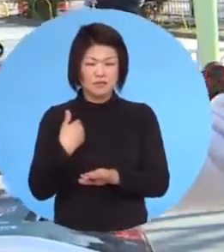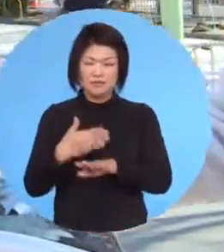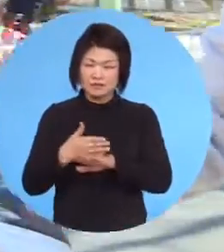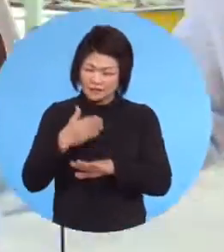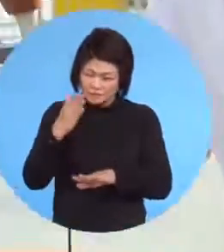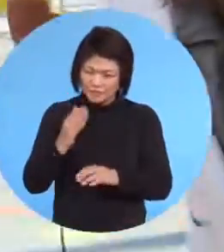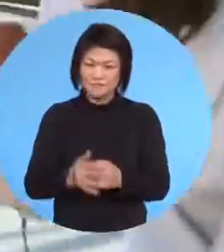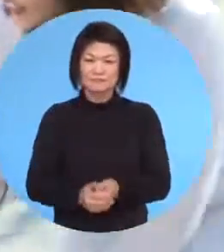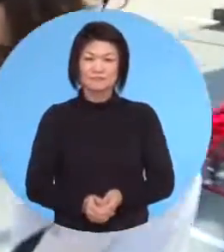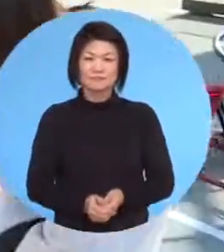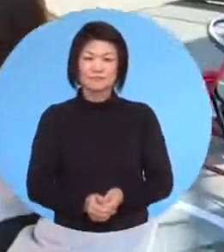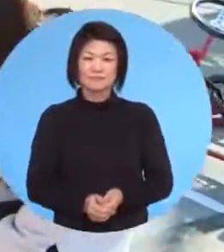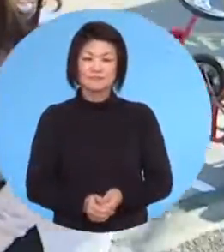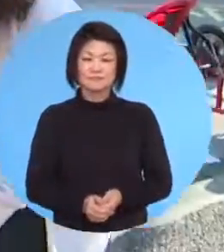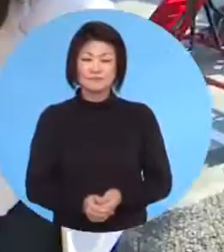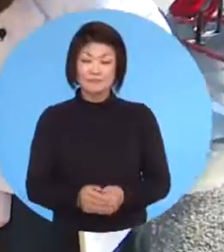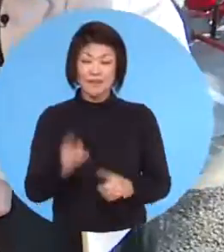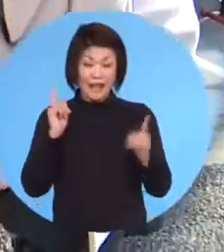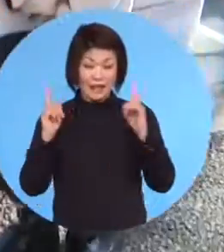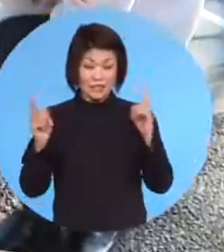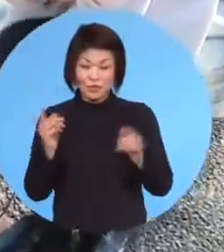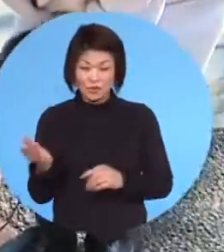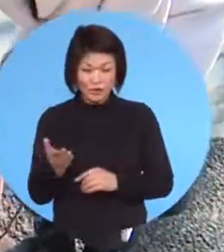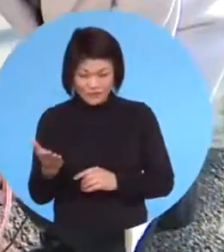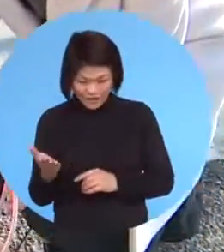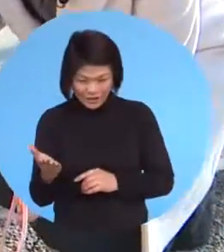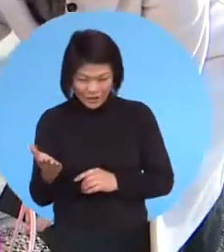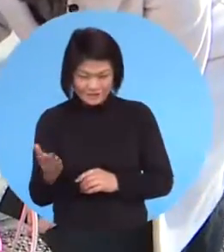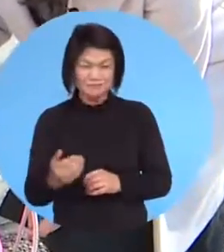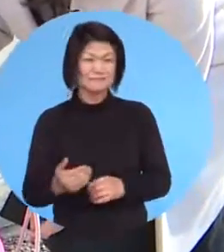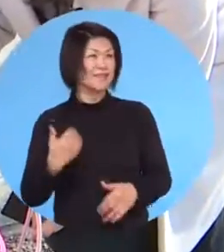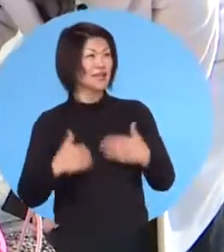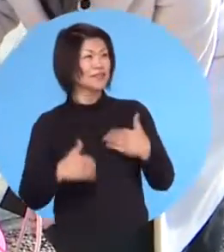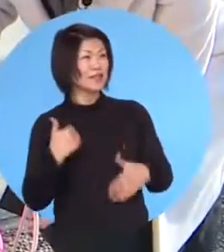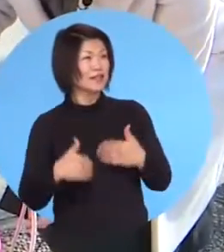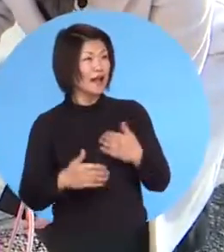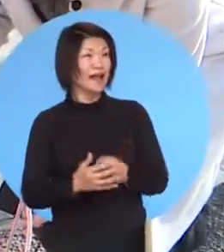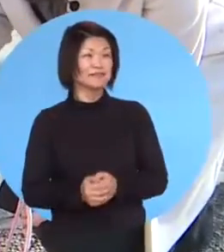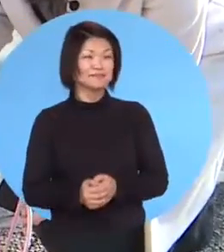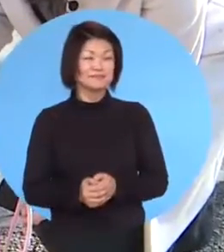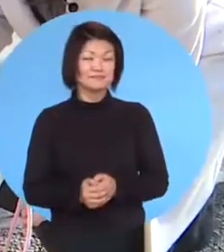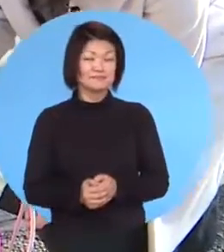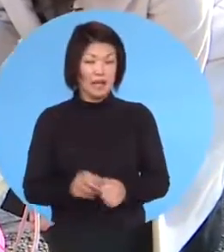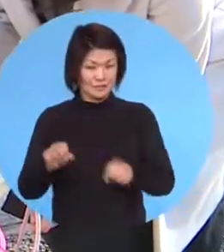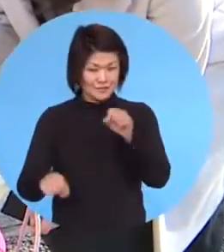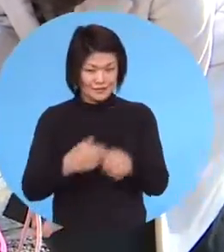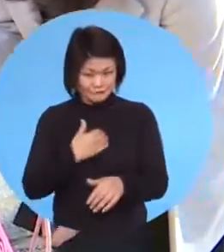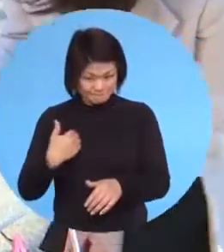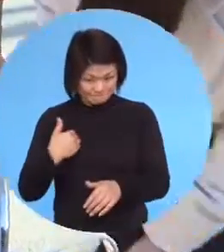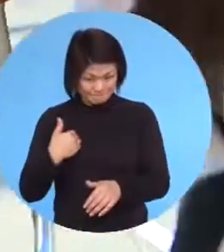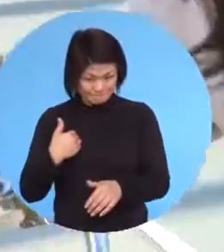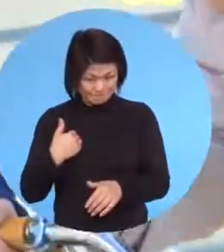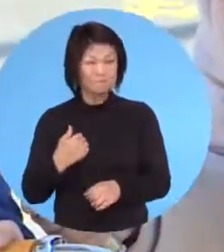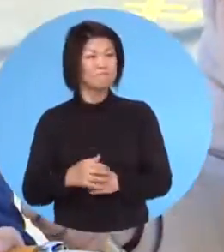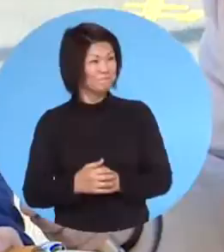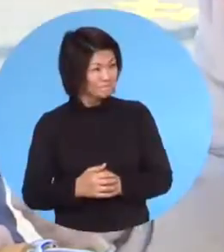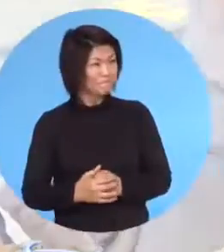がとうございます。この公園で遊んでみてどうでしたか？ 楽しかった。 自転車乗れるようになり